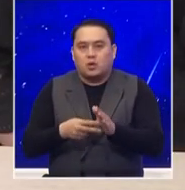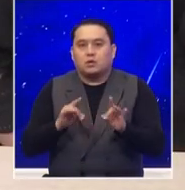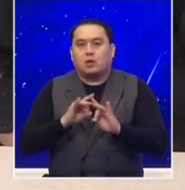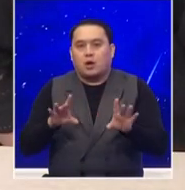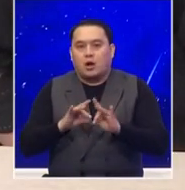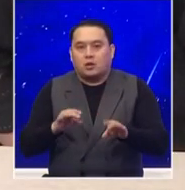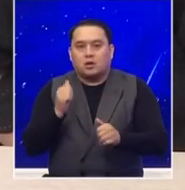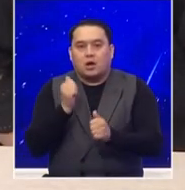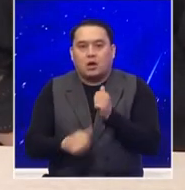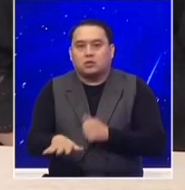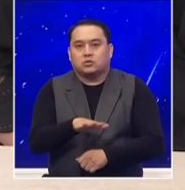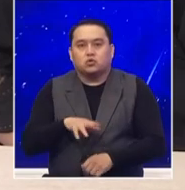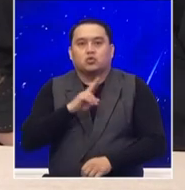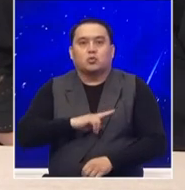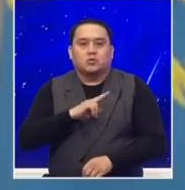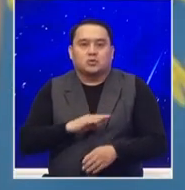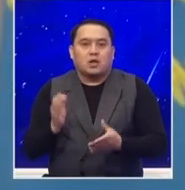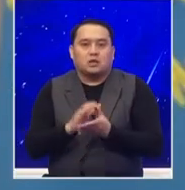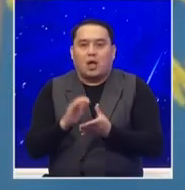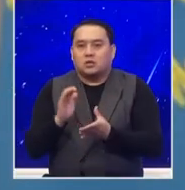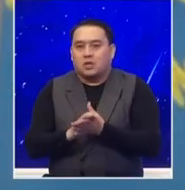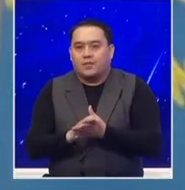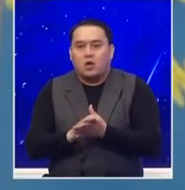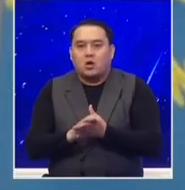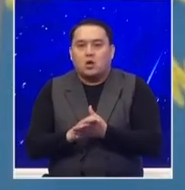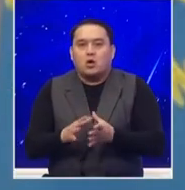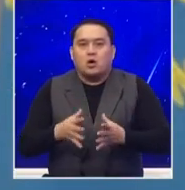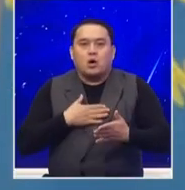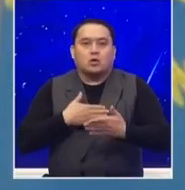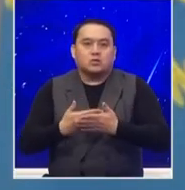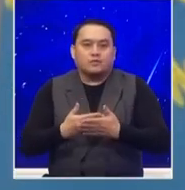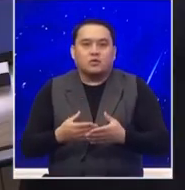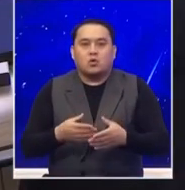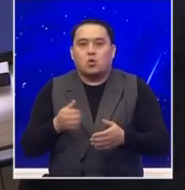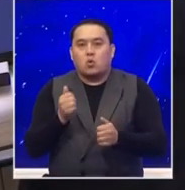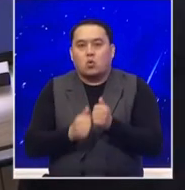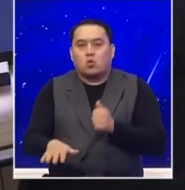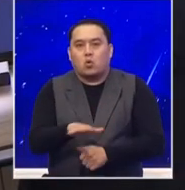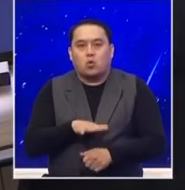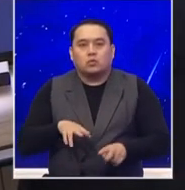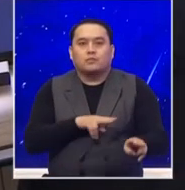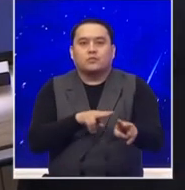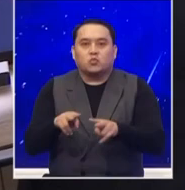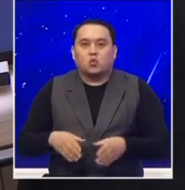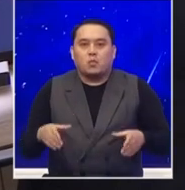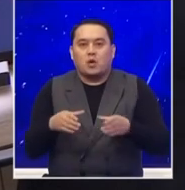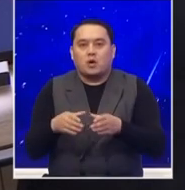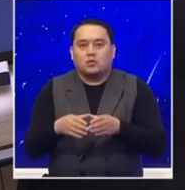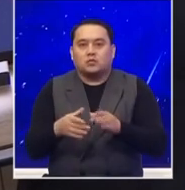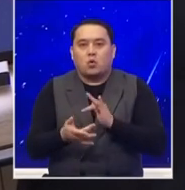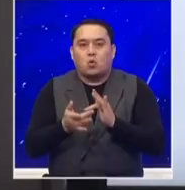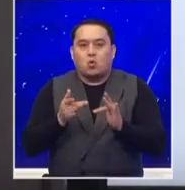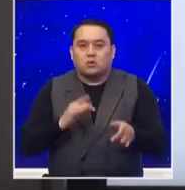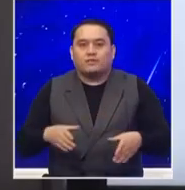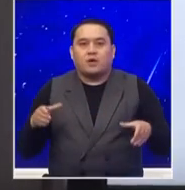бөлісіп, әр сектор жұмысымен етене таныстырды. Сонымен қатар қоғам белсенділері әр өңірдің мониторинг топтары қатысқан онлайн жиында